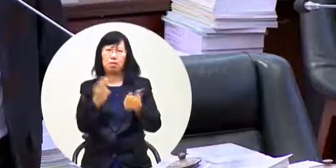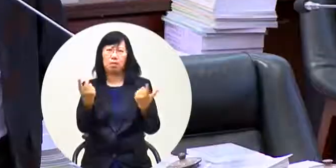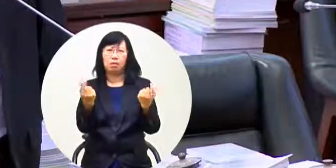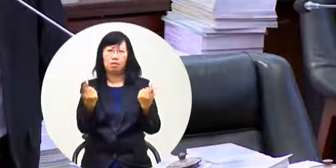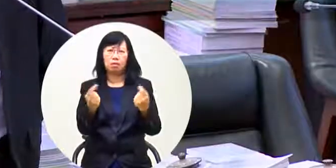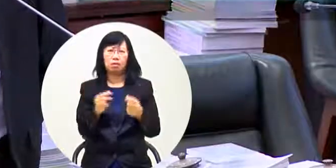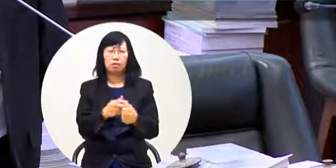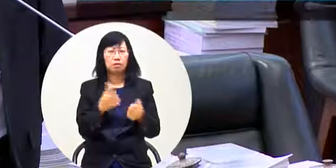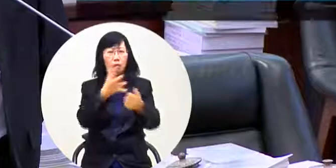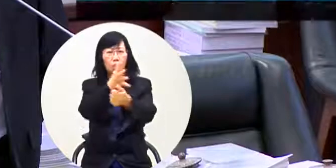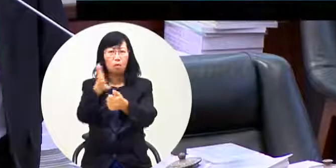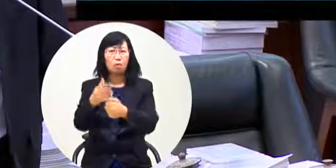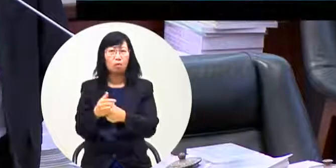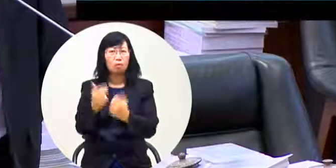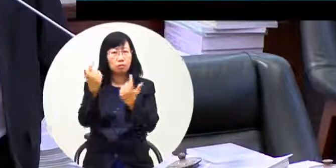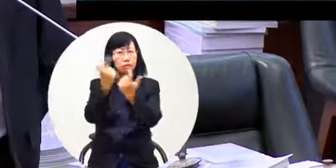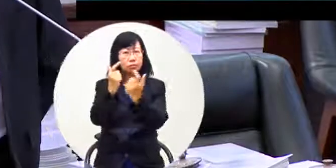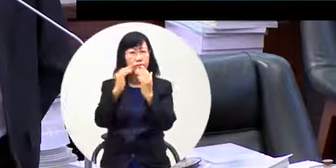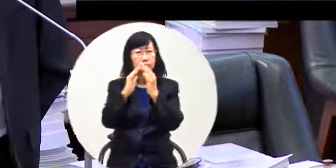市单单一个